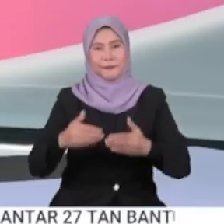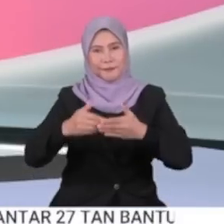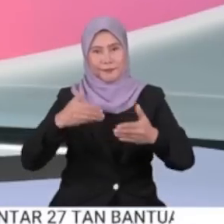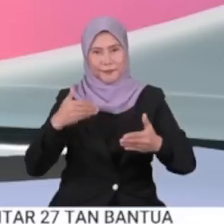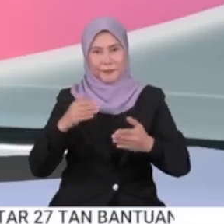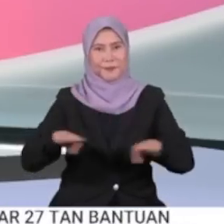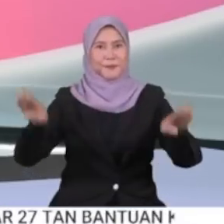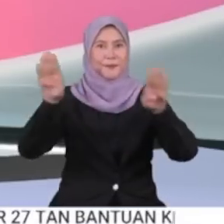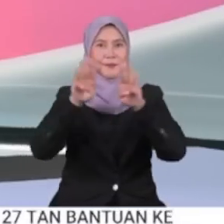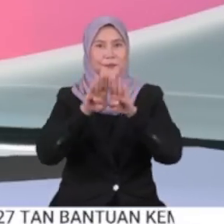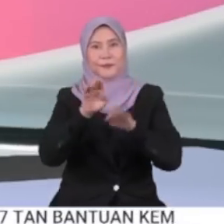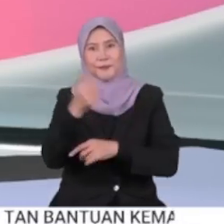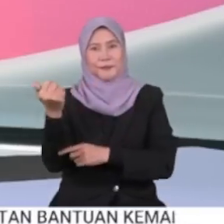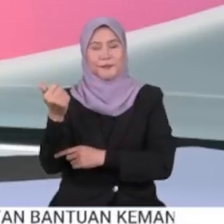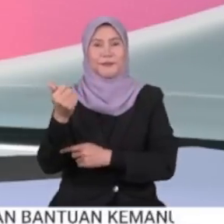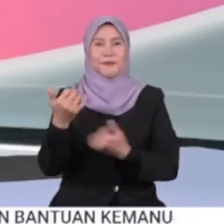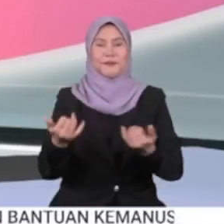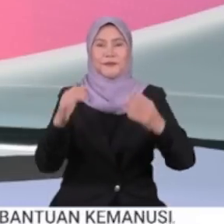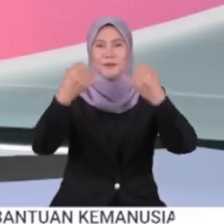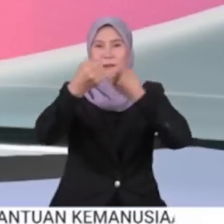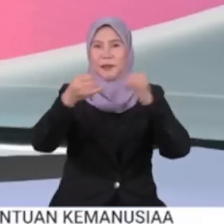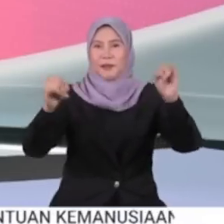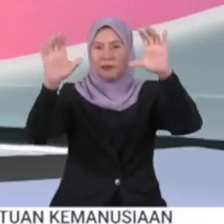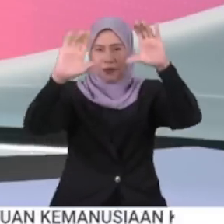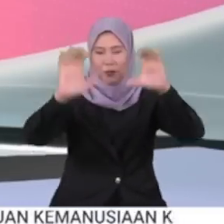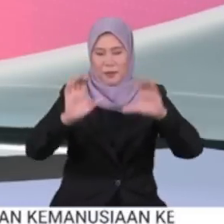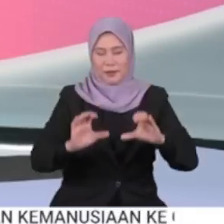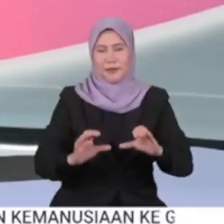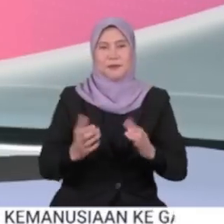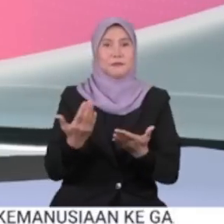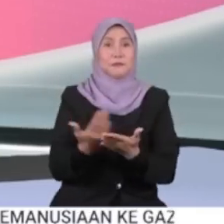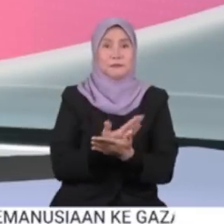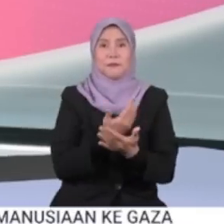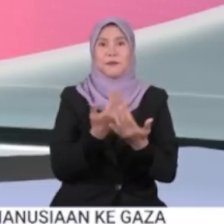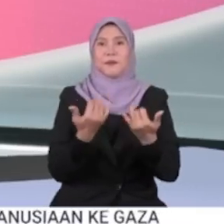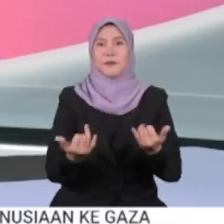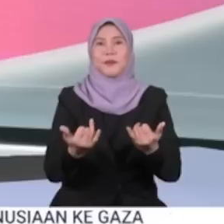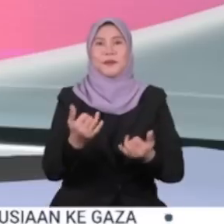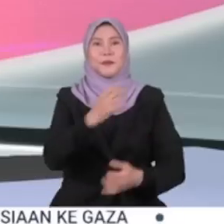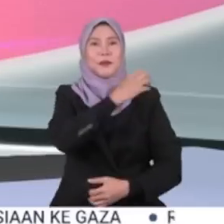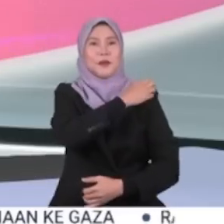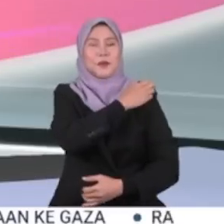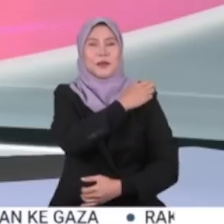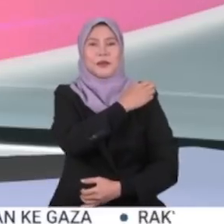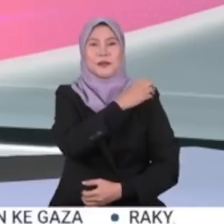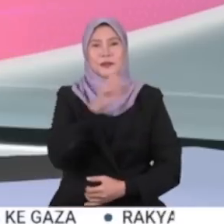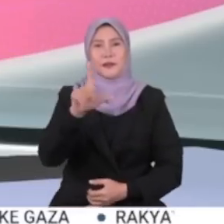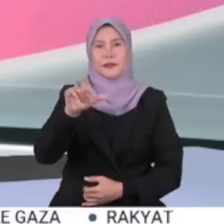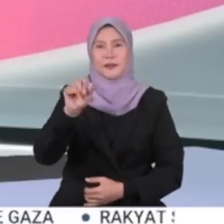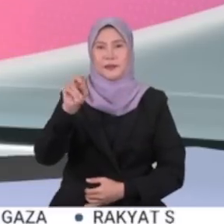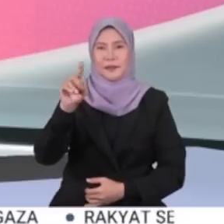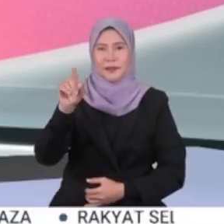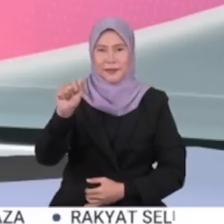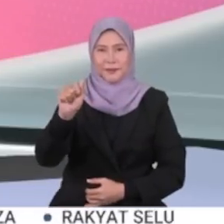Sebelum ke berita selanjutnya, kita ke Met Malaysia untuk ikuti perkembangan cuaca bersama pegawainya Nur Salzinda Muhammad Hanif.